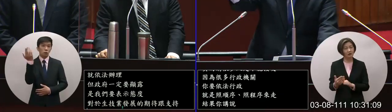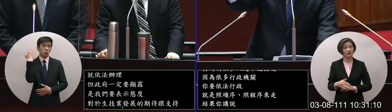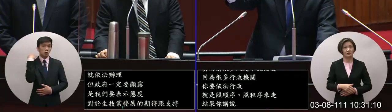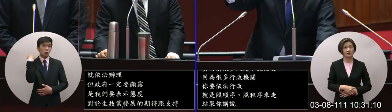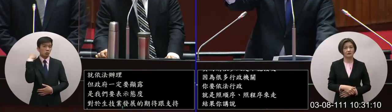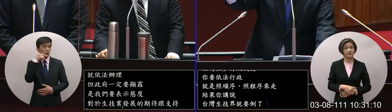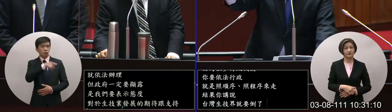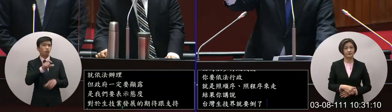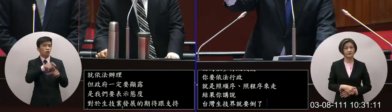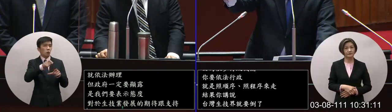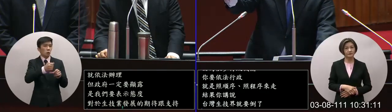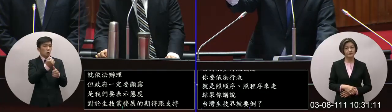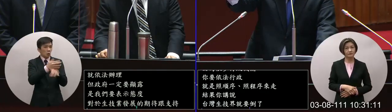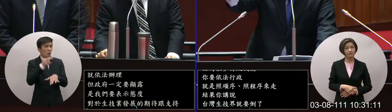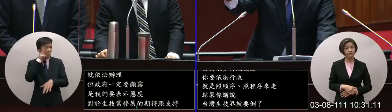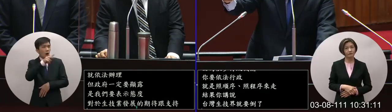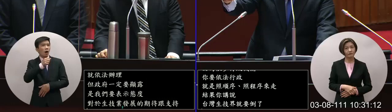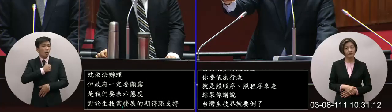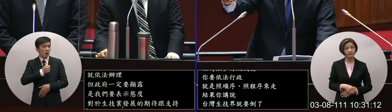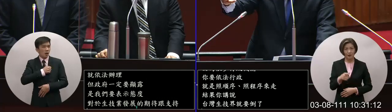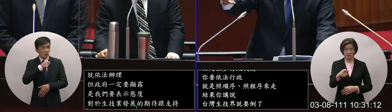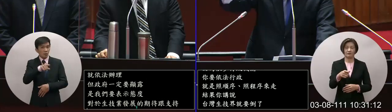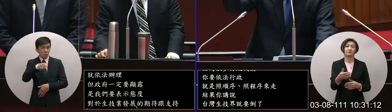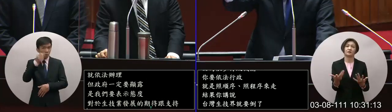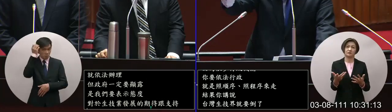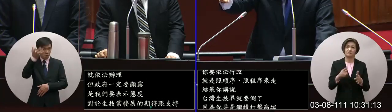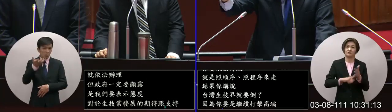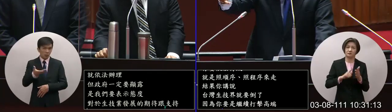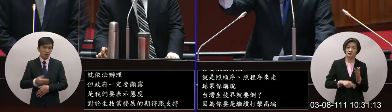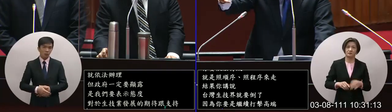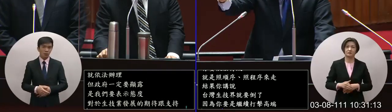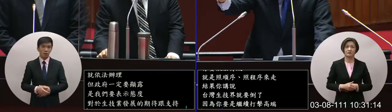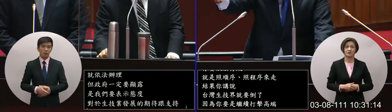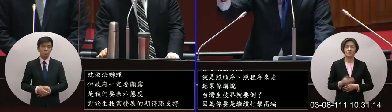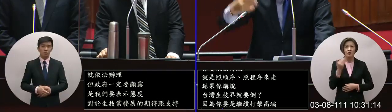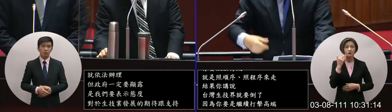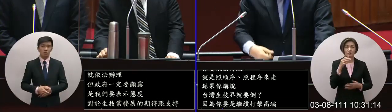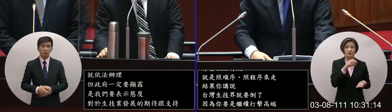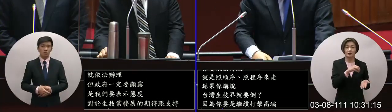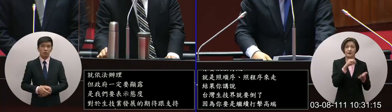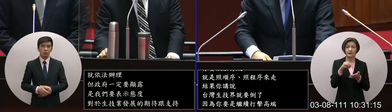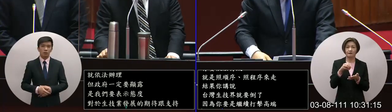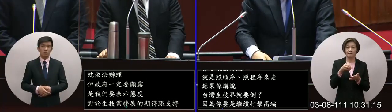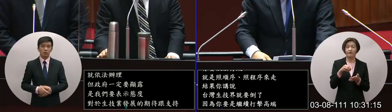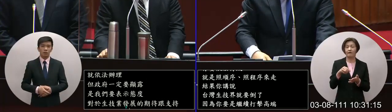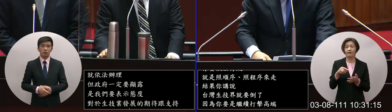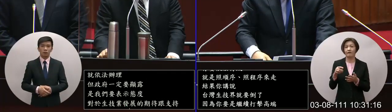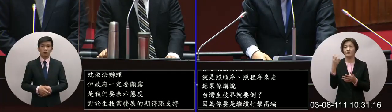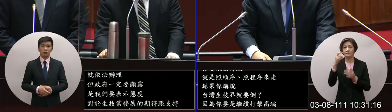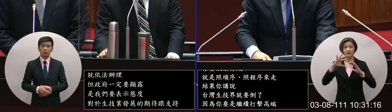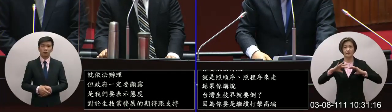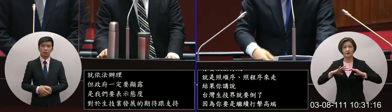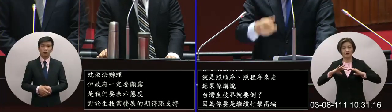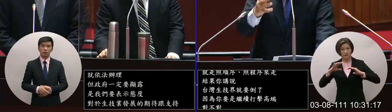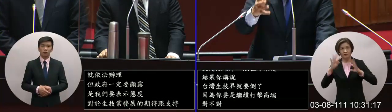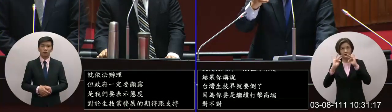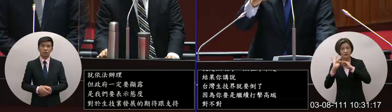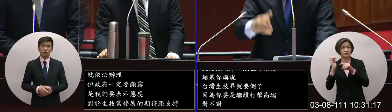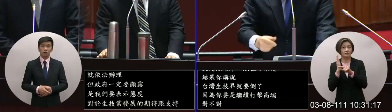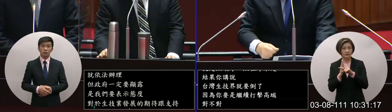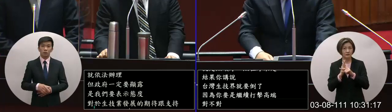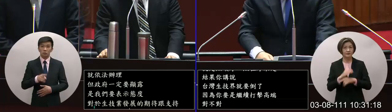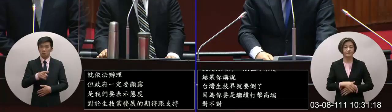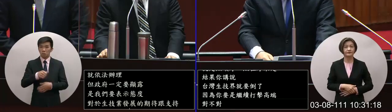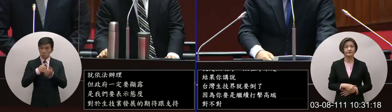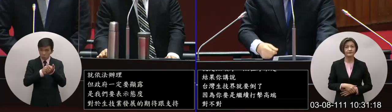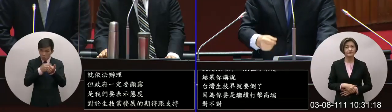大家带了一点教训吗？ 那你很简单，已经送了5次的减调处理、嗯，对不对？哦， 那有查出不